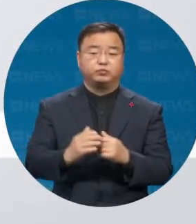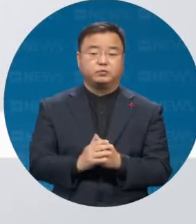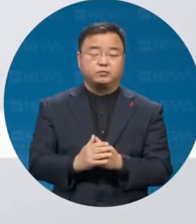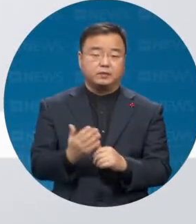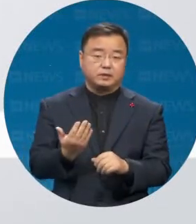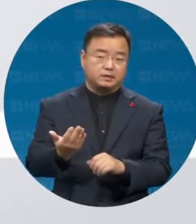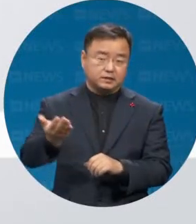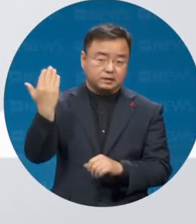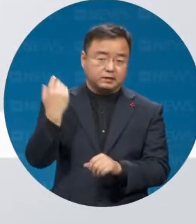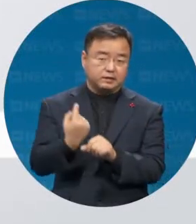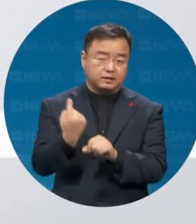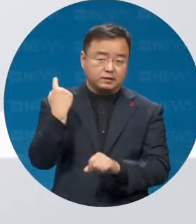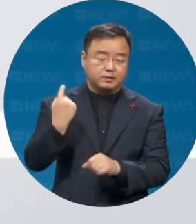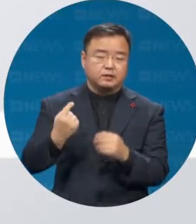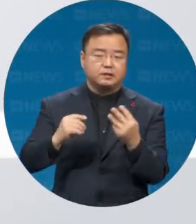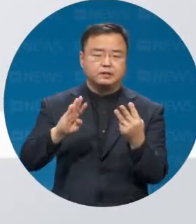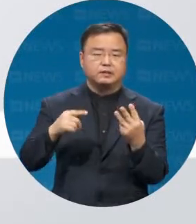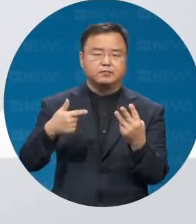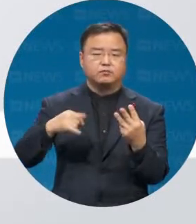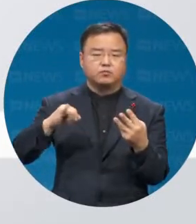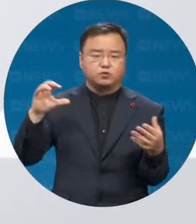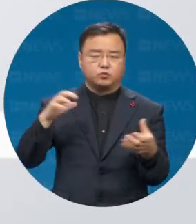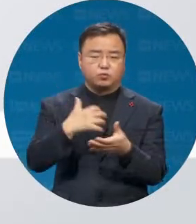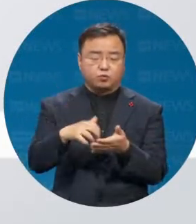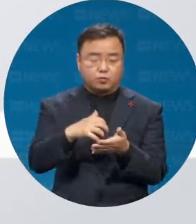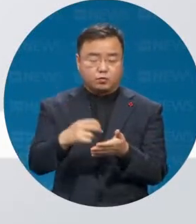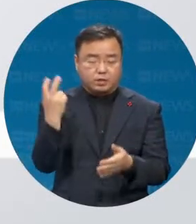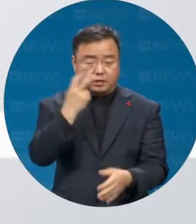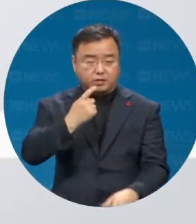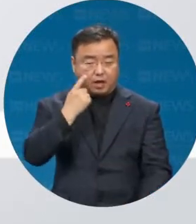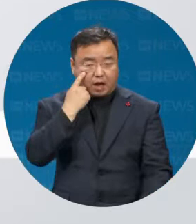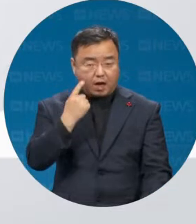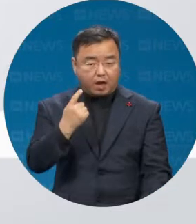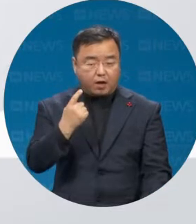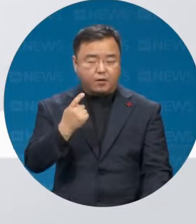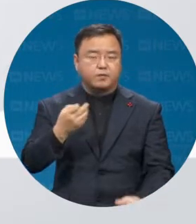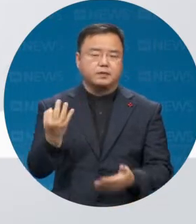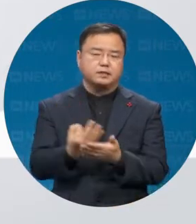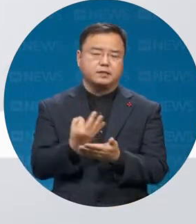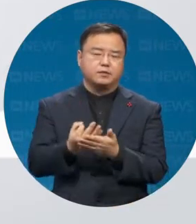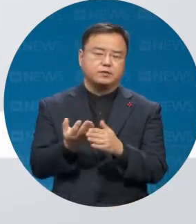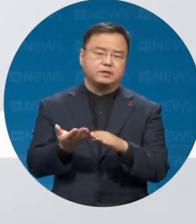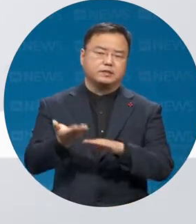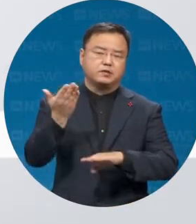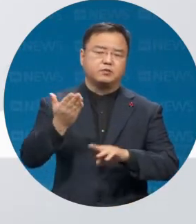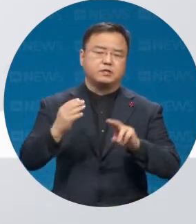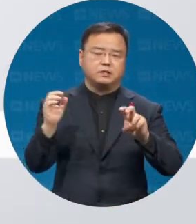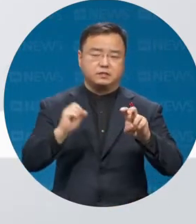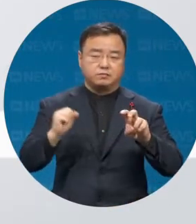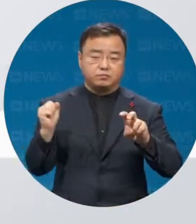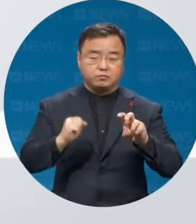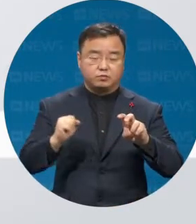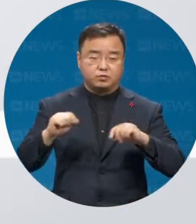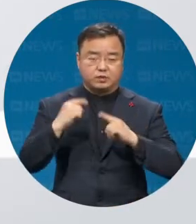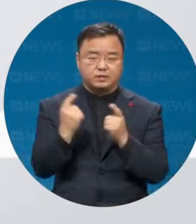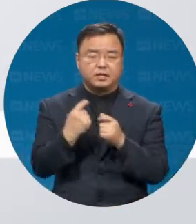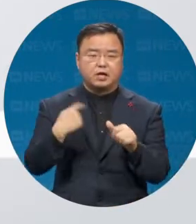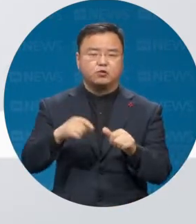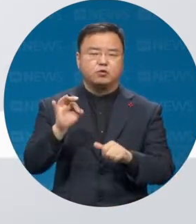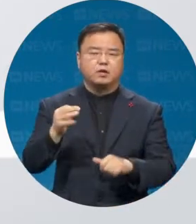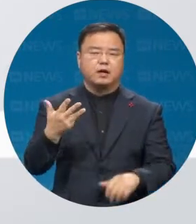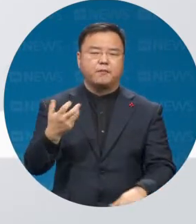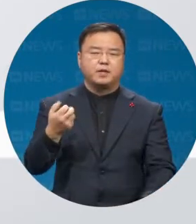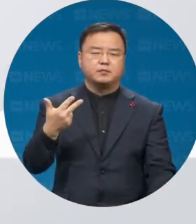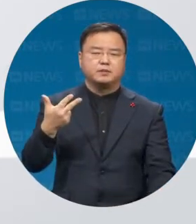3분기 통계청 자를 분석한 결과 소득 상위 20% 가구의 평균 자녀 사교육비 네팔 172,000원 소득하위